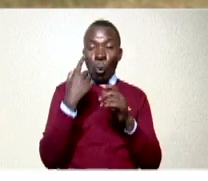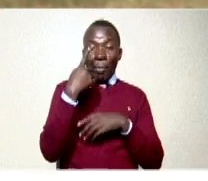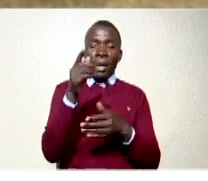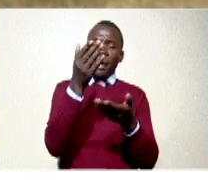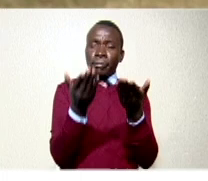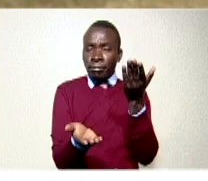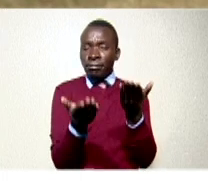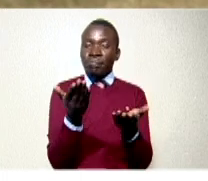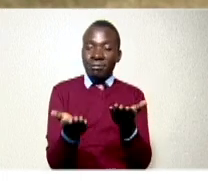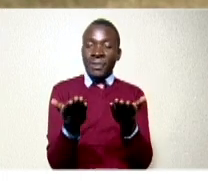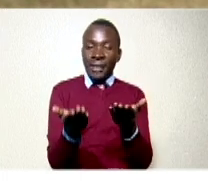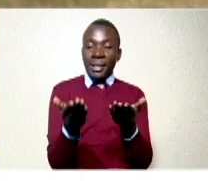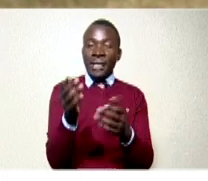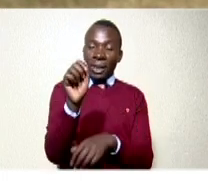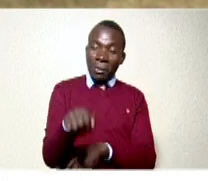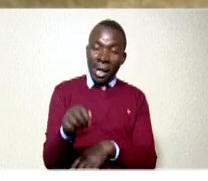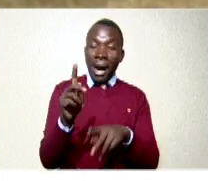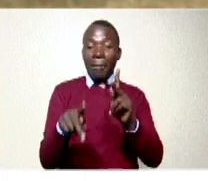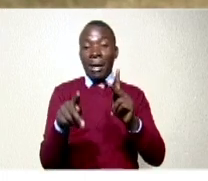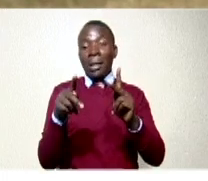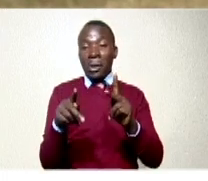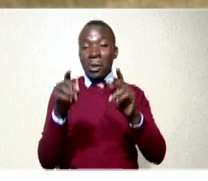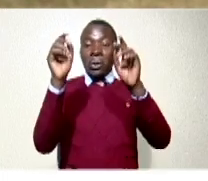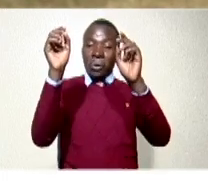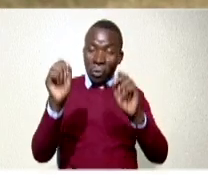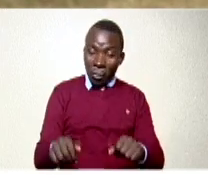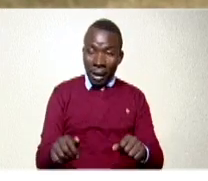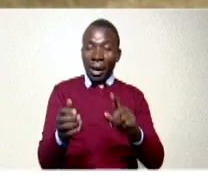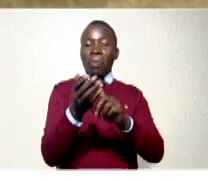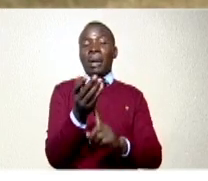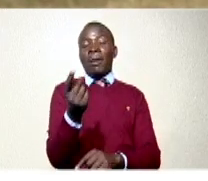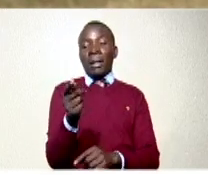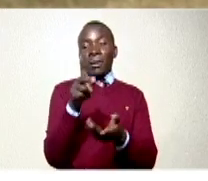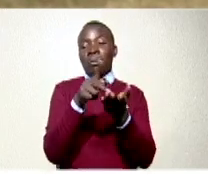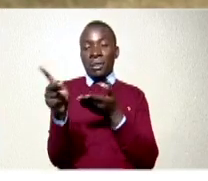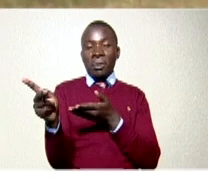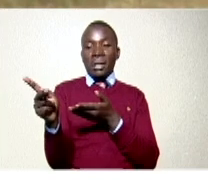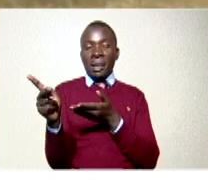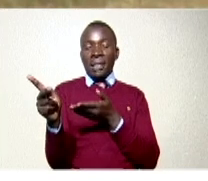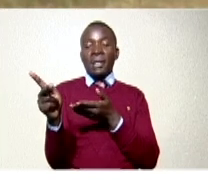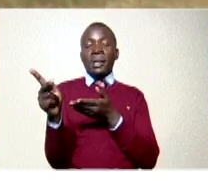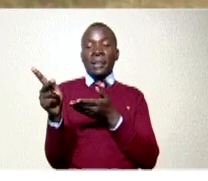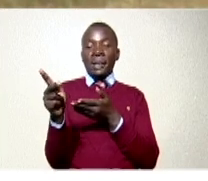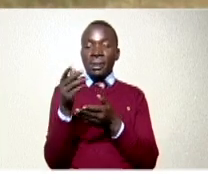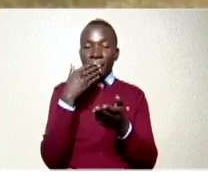byibuze abantu turabasha kubona ayo mafaranga yo kubasha kwishyura